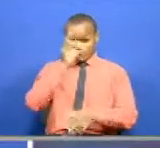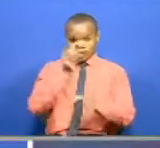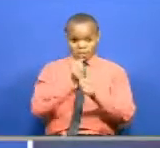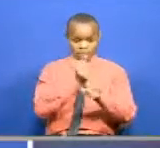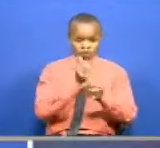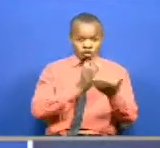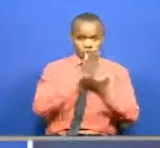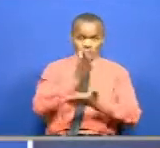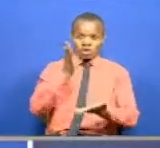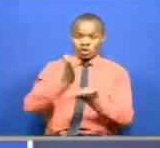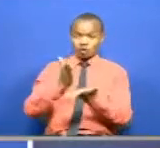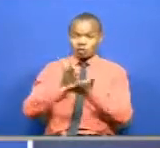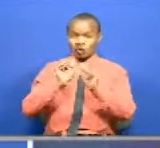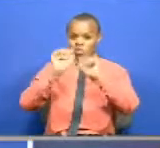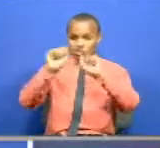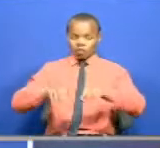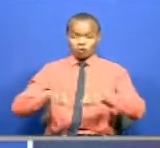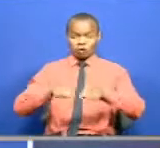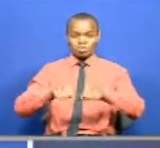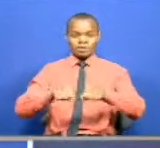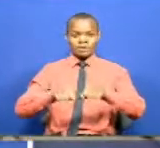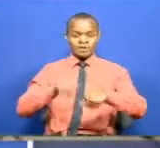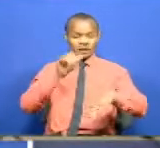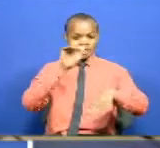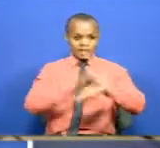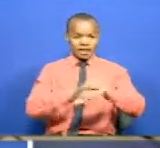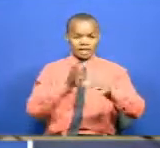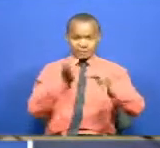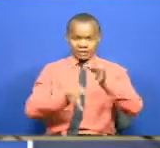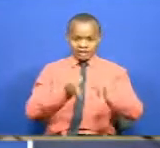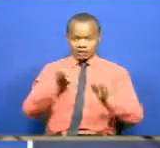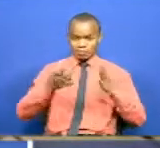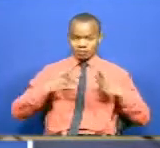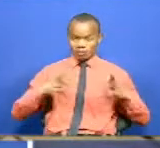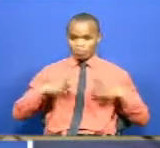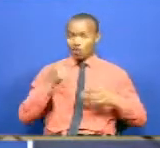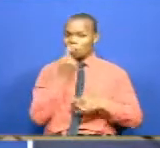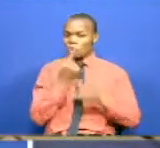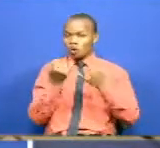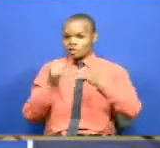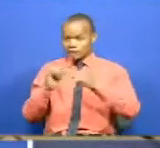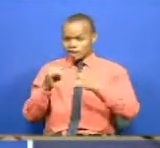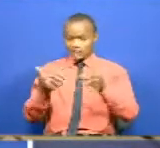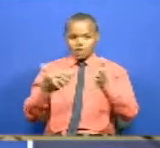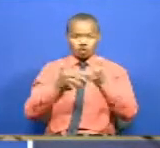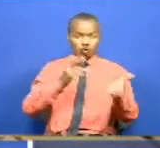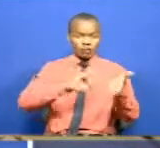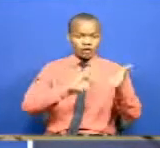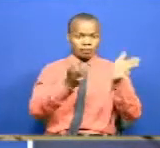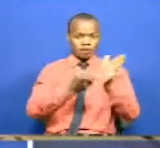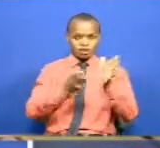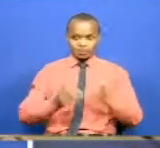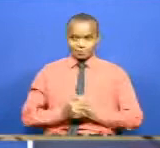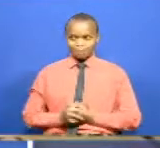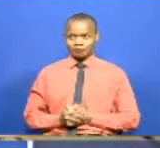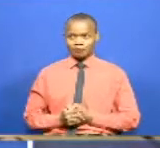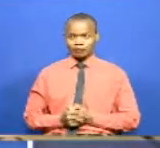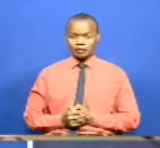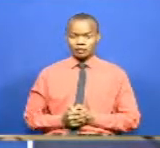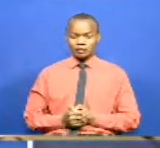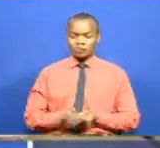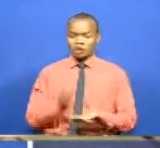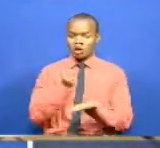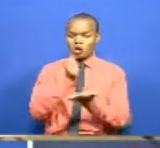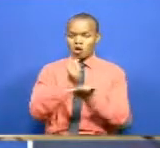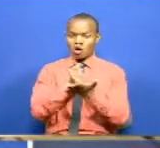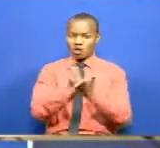wale wanaonuia kutatiza mpango huo. I am told by the officers who gave me a brief that you